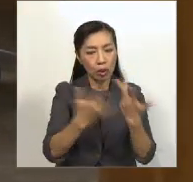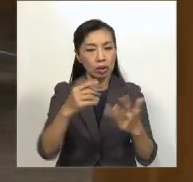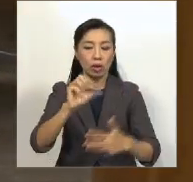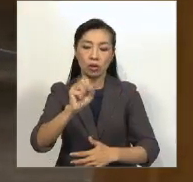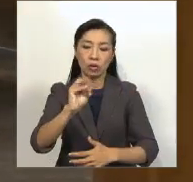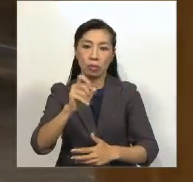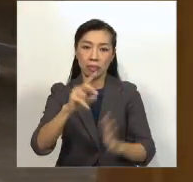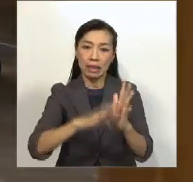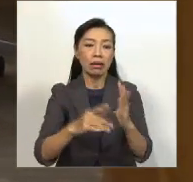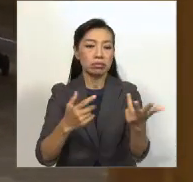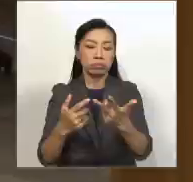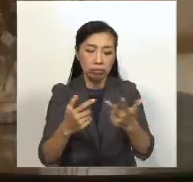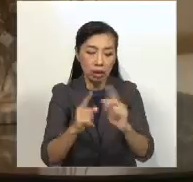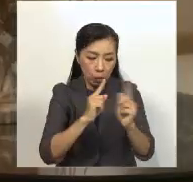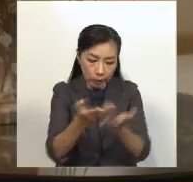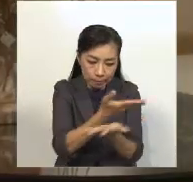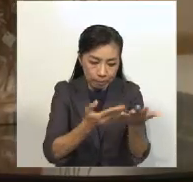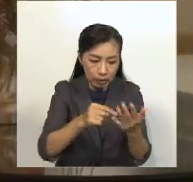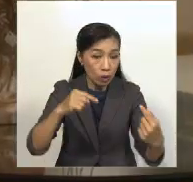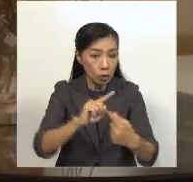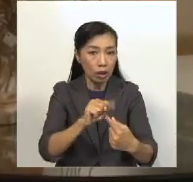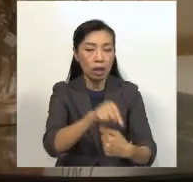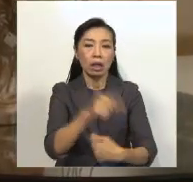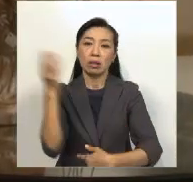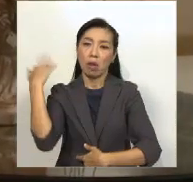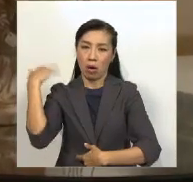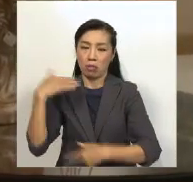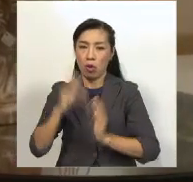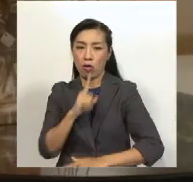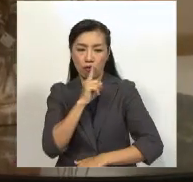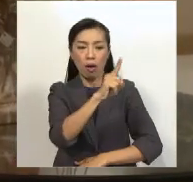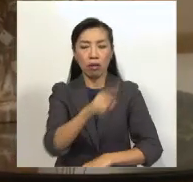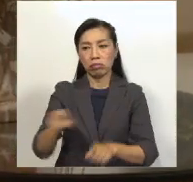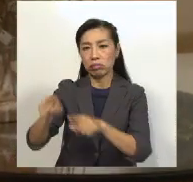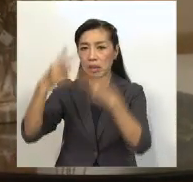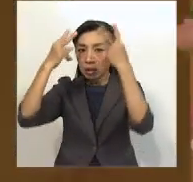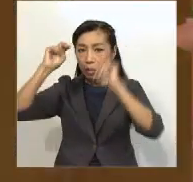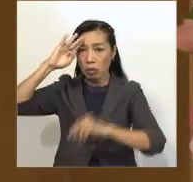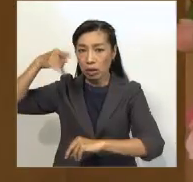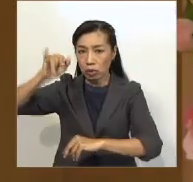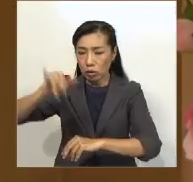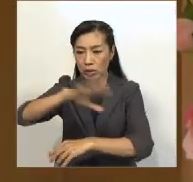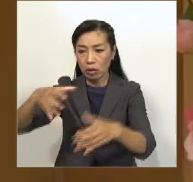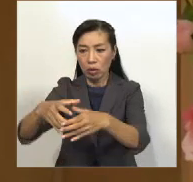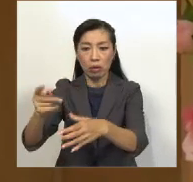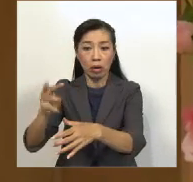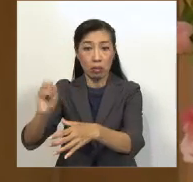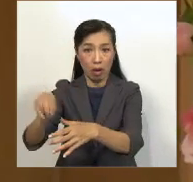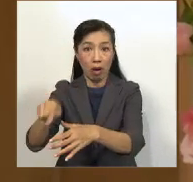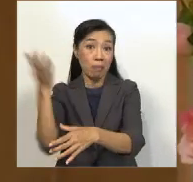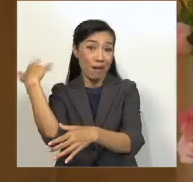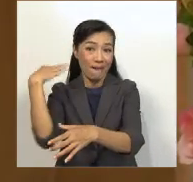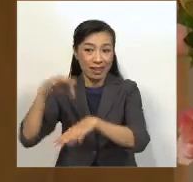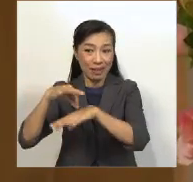ประชุมเพื่อพิจารณาคำร้องกรณีที่พลเอกประยุทธ์จันทร์โอชานายกรัฐมนตรีและคณะรัฐมนตรีถวายสัตย์ปฏิญาณก่อนเข้าป